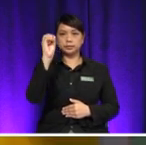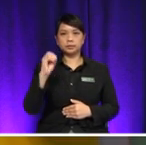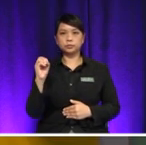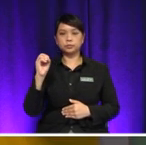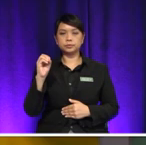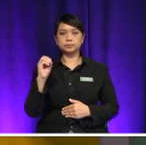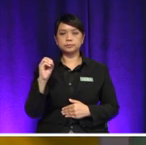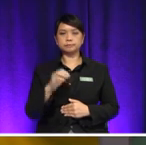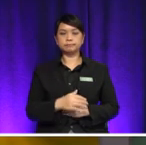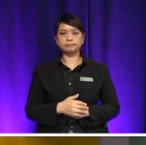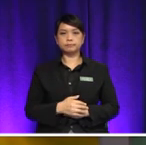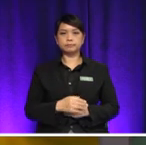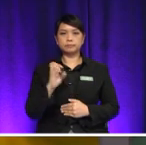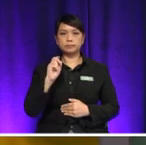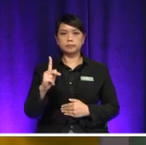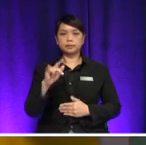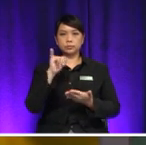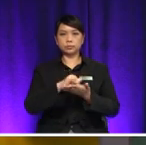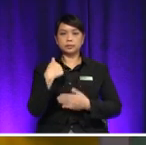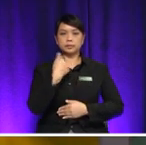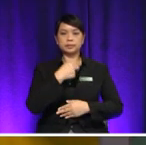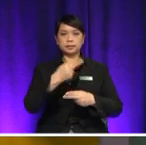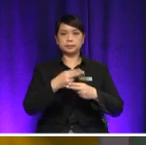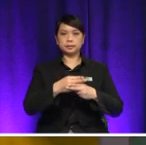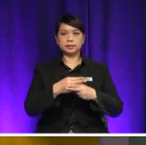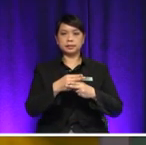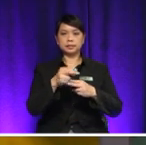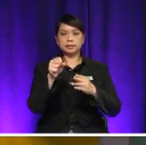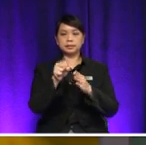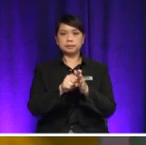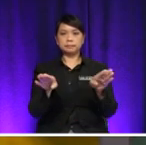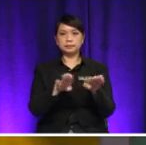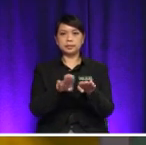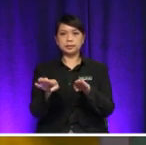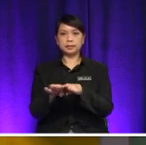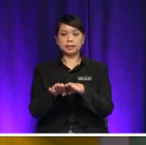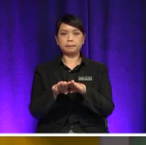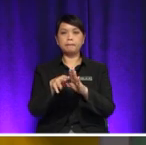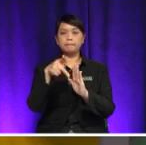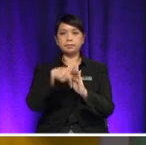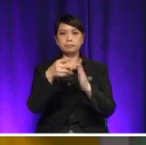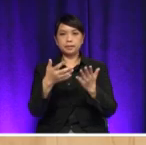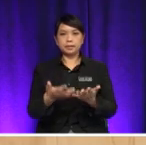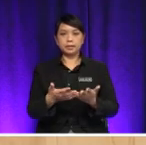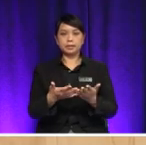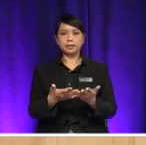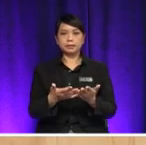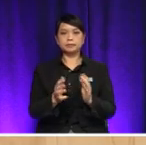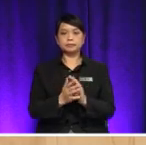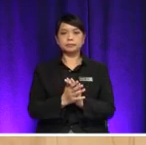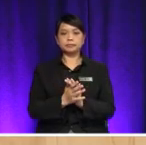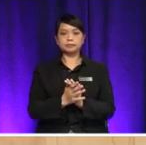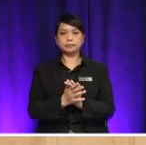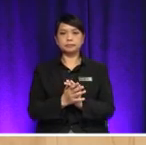oke itu kita namakan dia sebagai pemberat sebenarnya oke oke secara definisi menggunakan